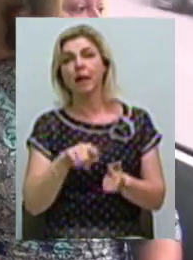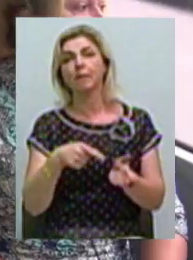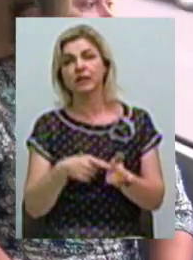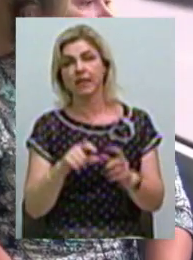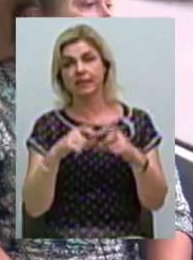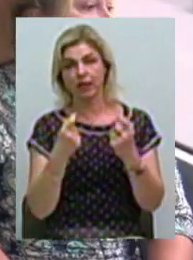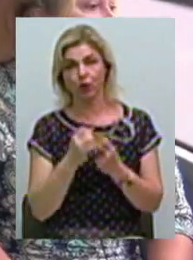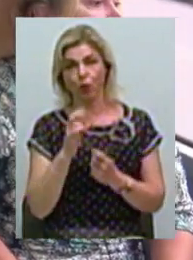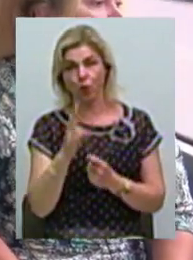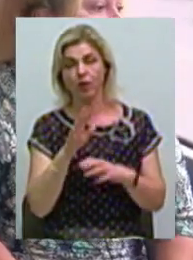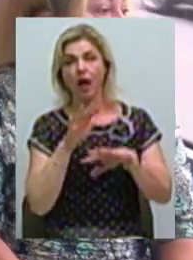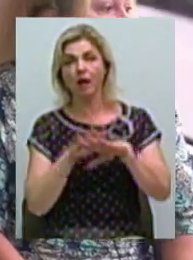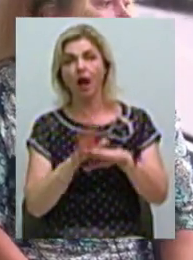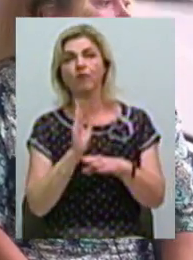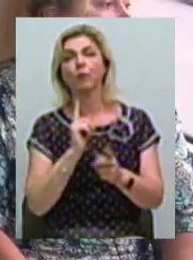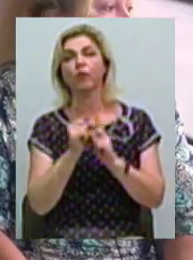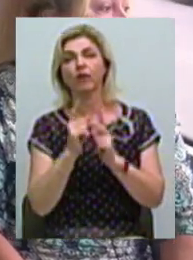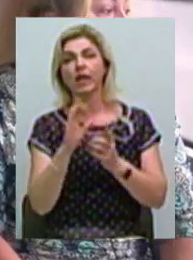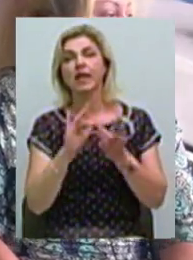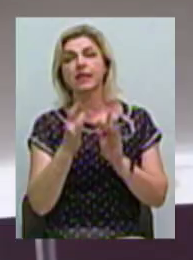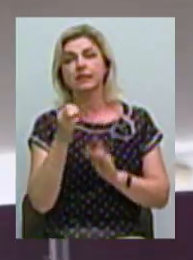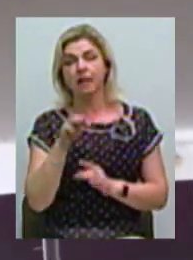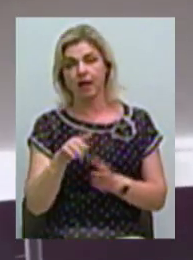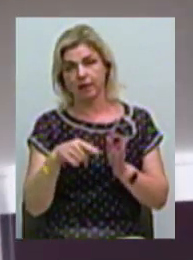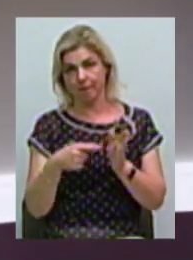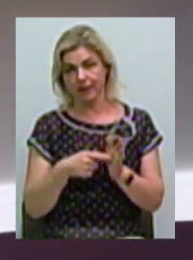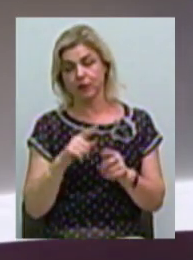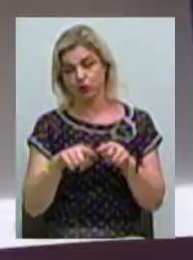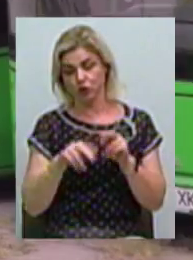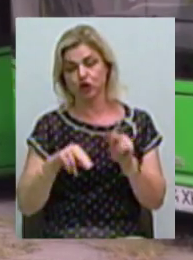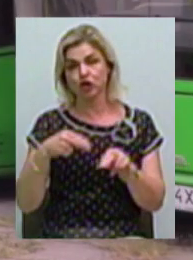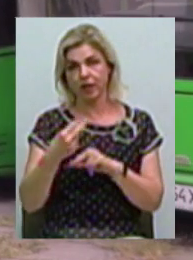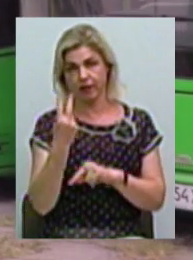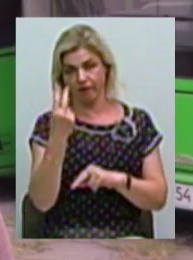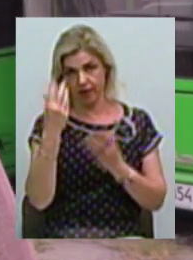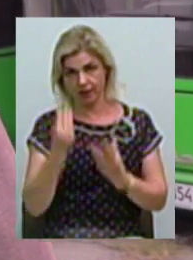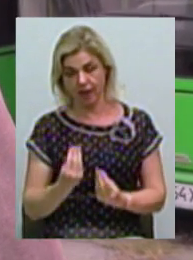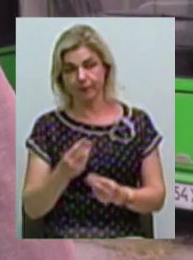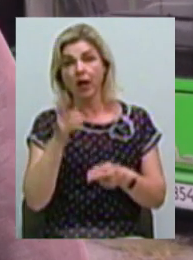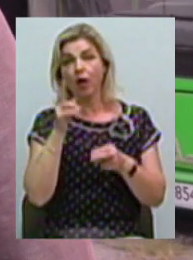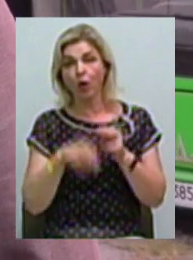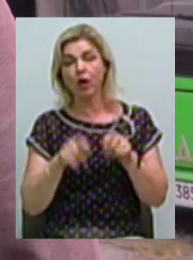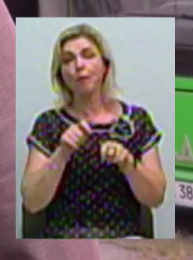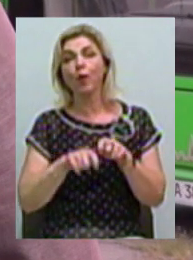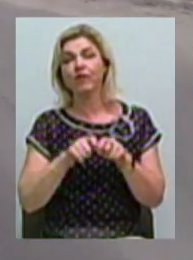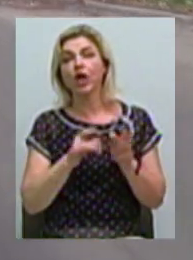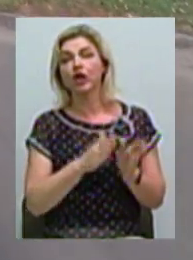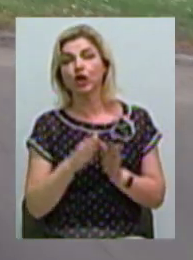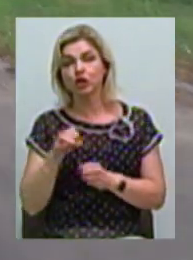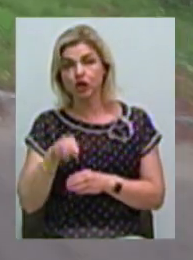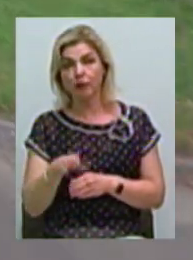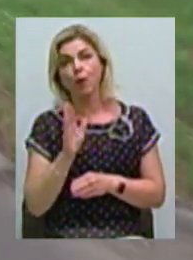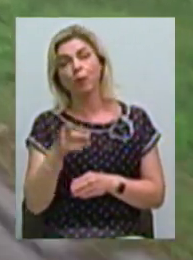Графік руху стане доступним на сайті міста за 2 дні. По закінченню тестового режиму, говорить Юрій Андрієнко, стане відомо,